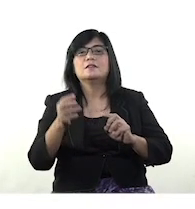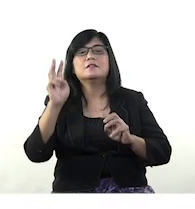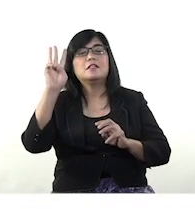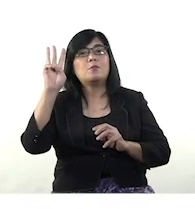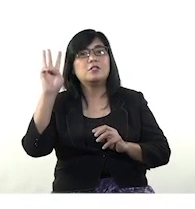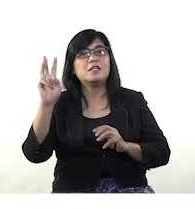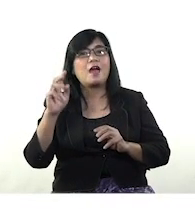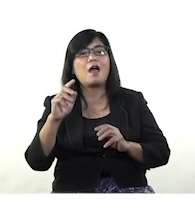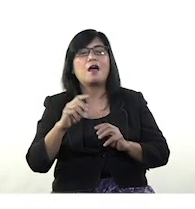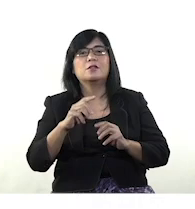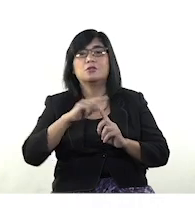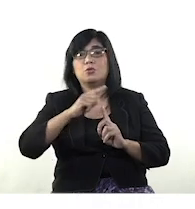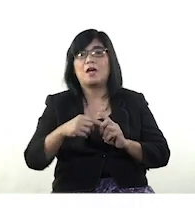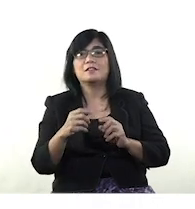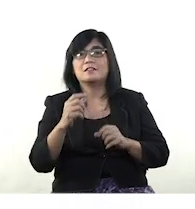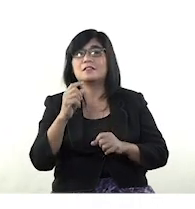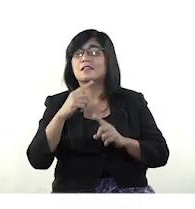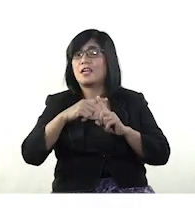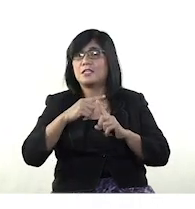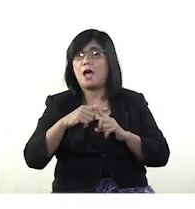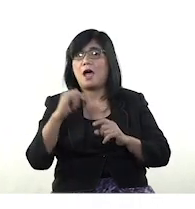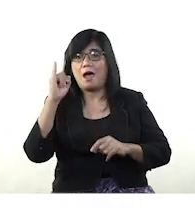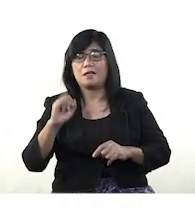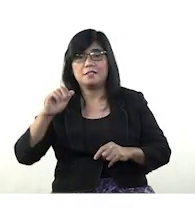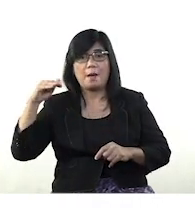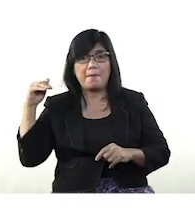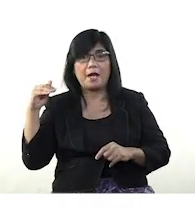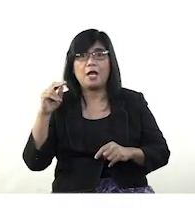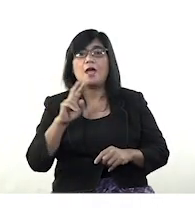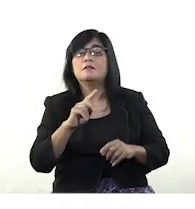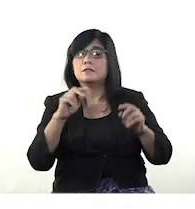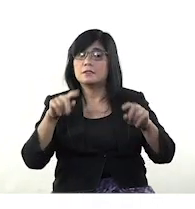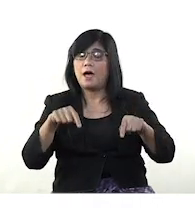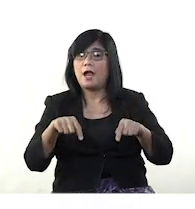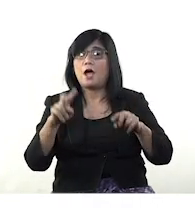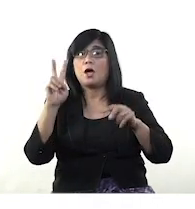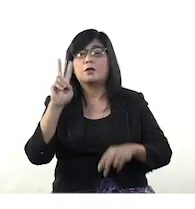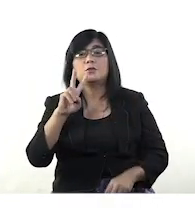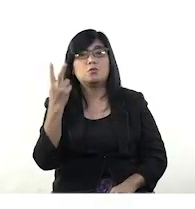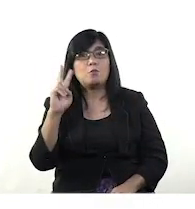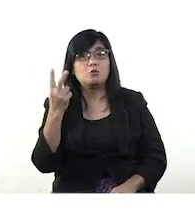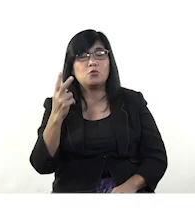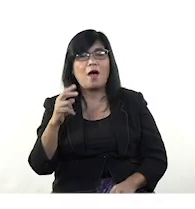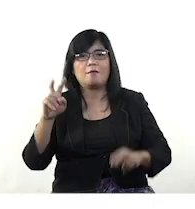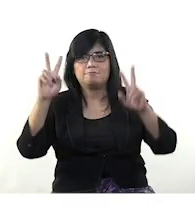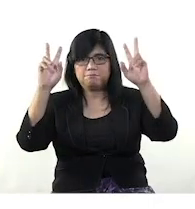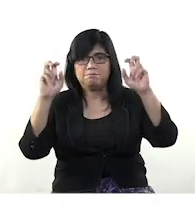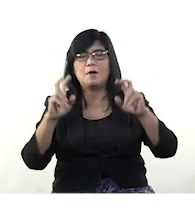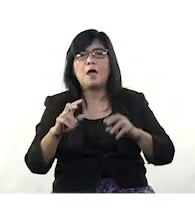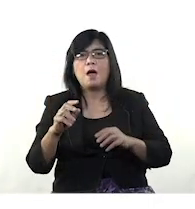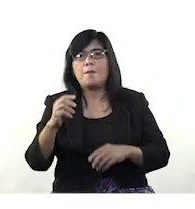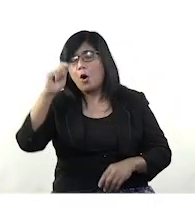ke-22 dan dalam pembahasan ke-22 ini kita sudah membahas tentang menghormati pemerintah